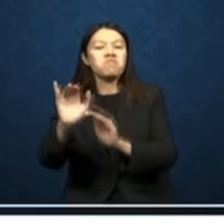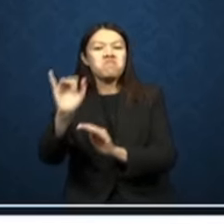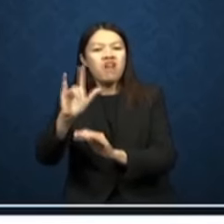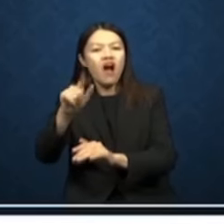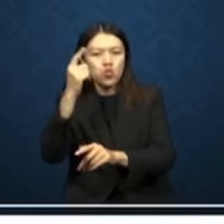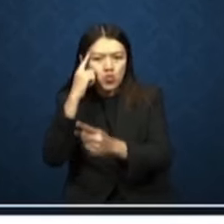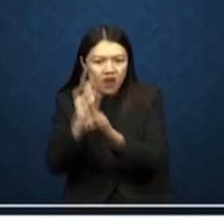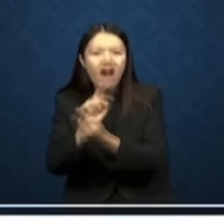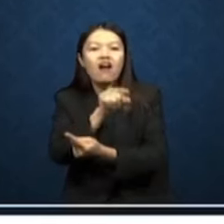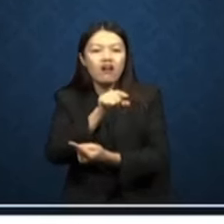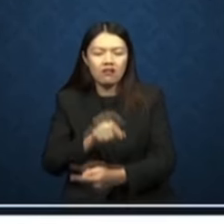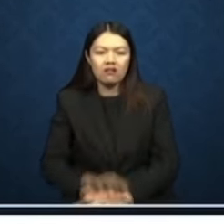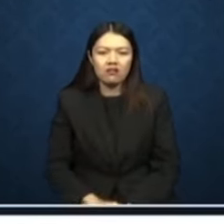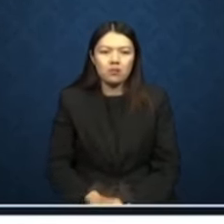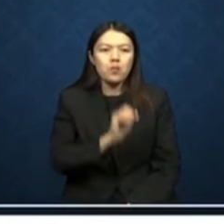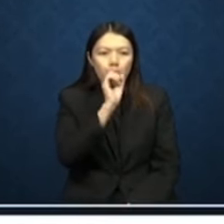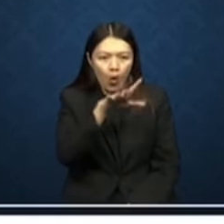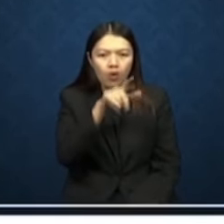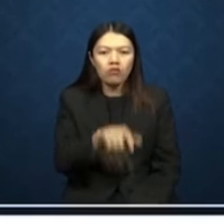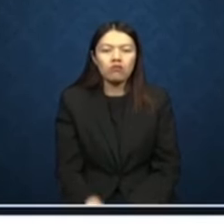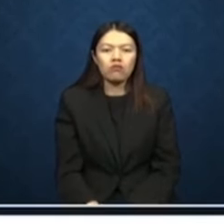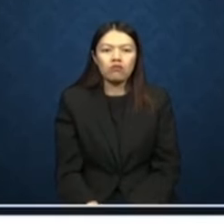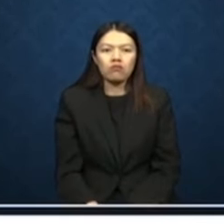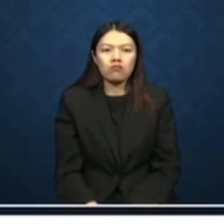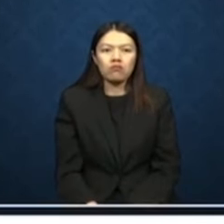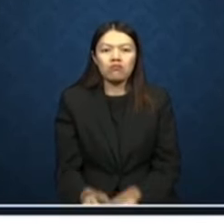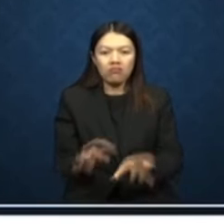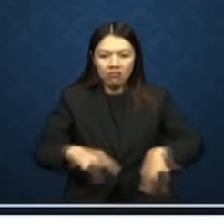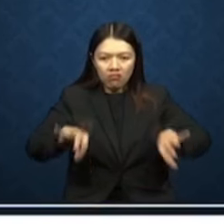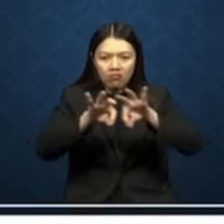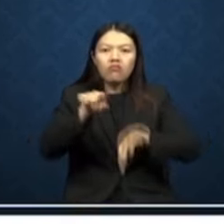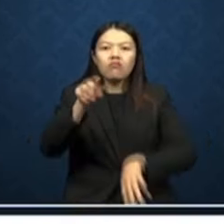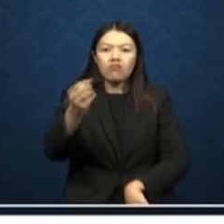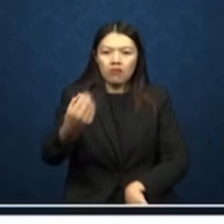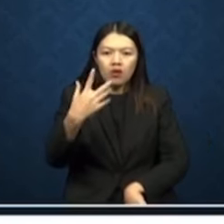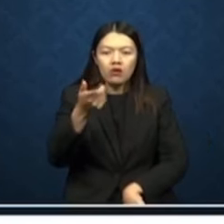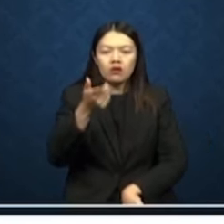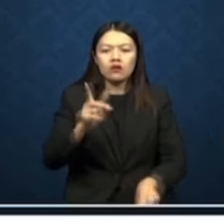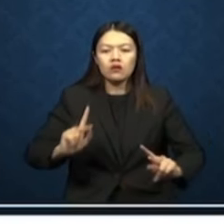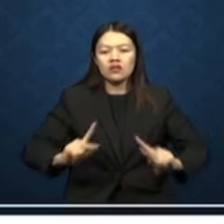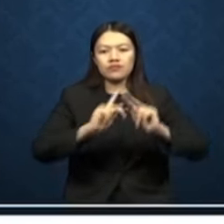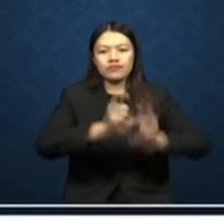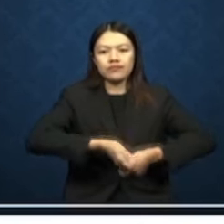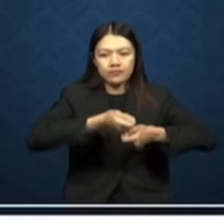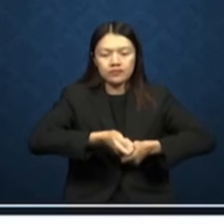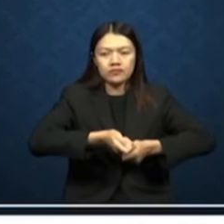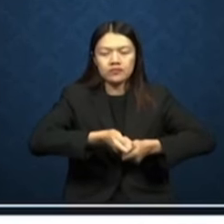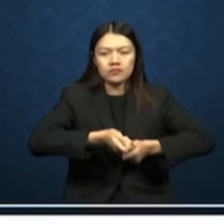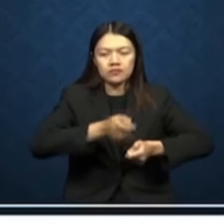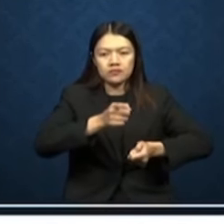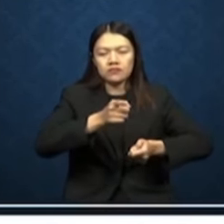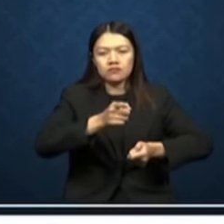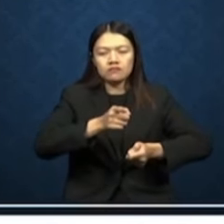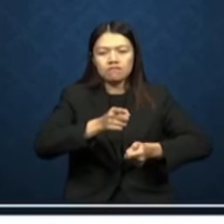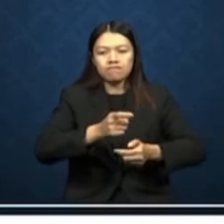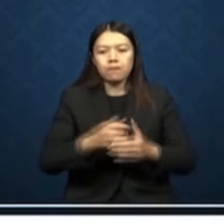ท่านนั่นแหละครับดังนั้นสิ่งที่ท่านบอกว่ากระทรวงเกษตรและสหกรณ์